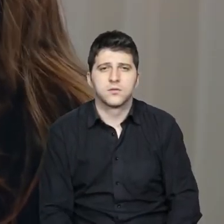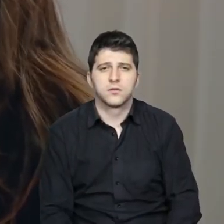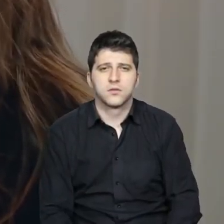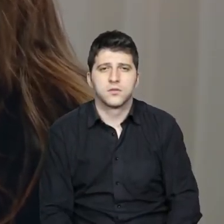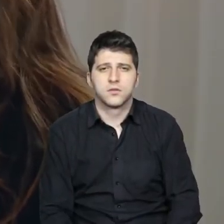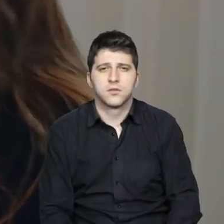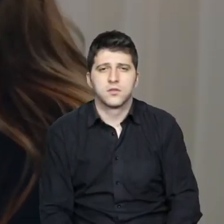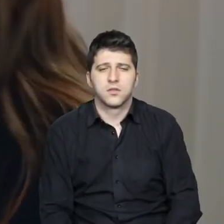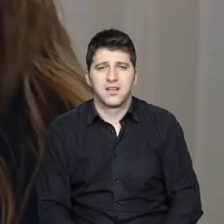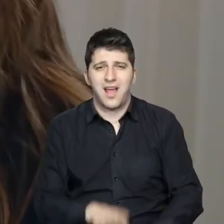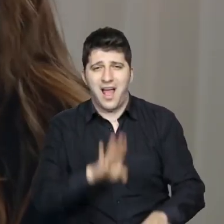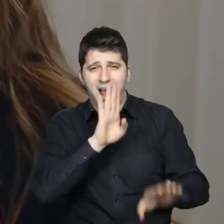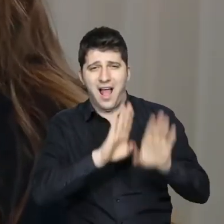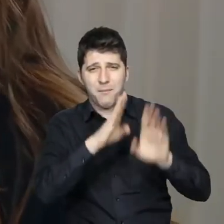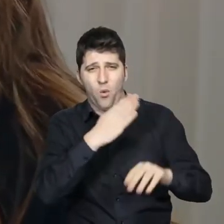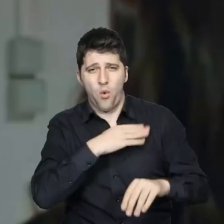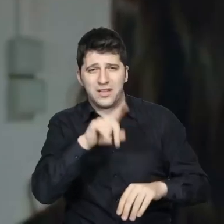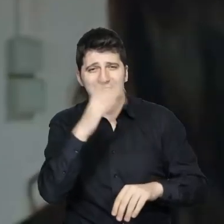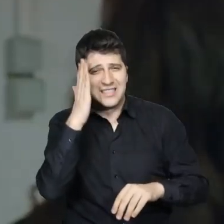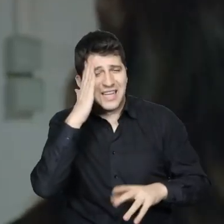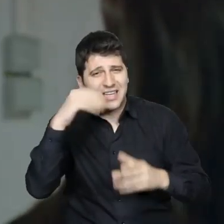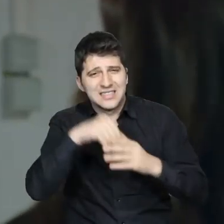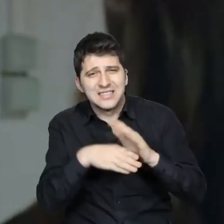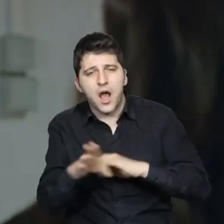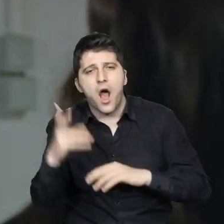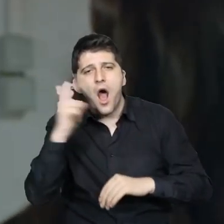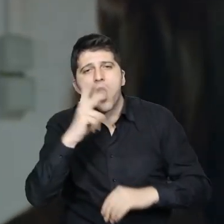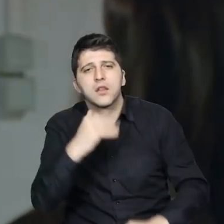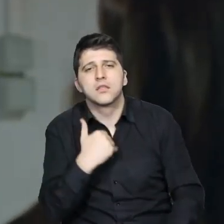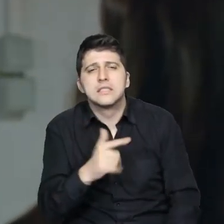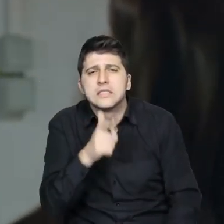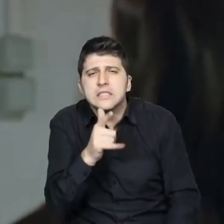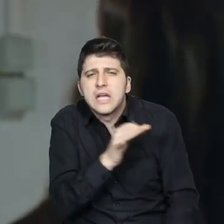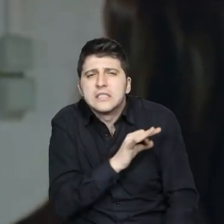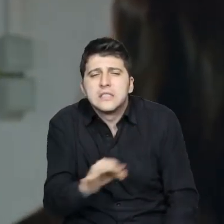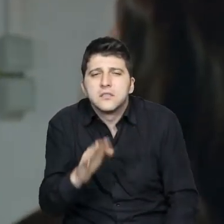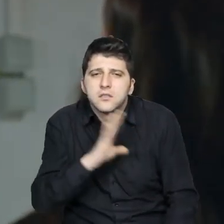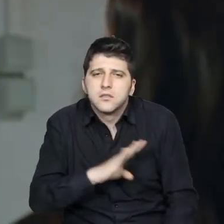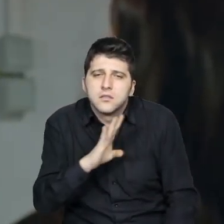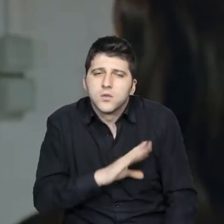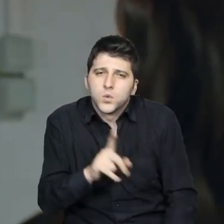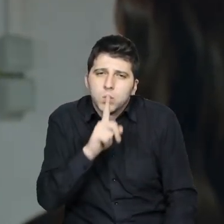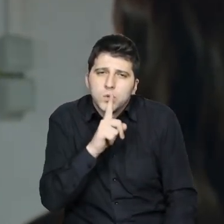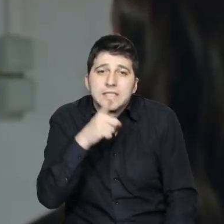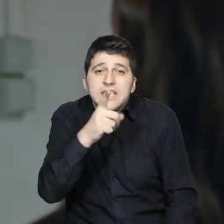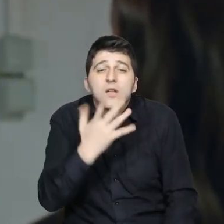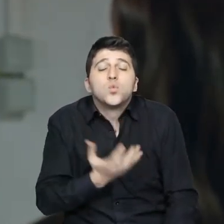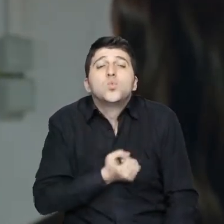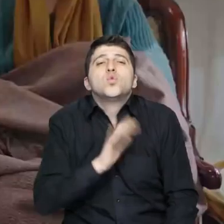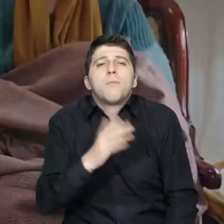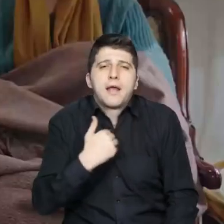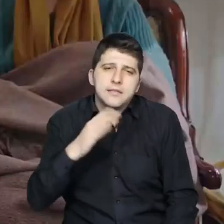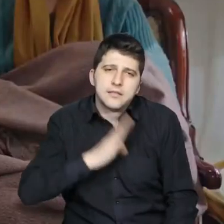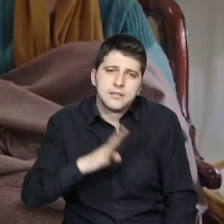Kapı aralarında, yataklarda ağladık biz. Sessiz sessiz içimize ağladık. Sen üzülme diye yaptık